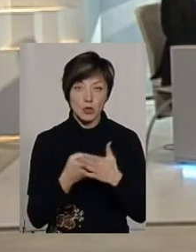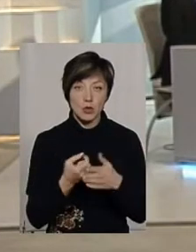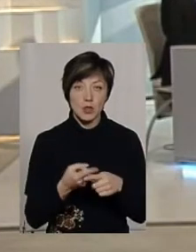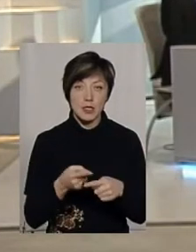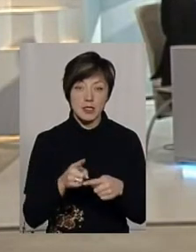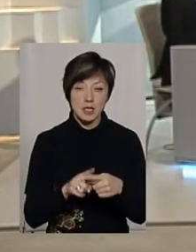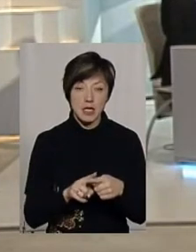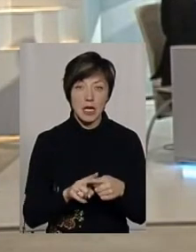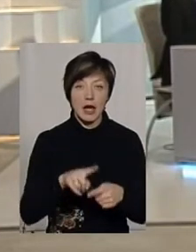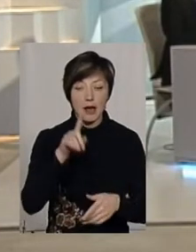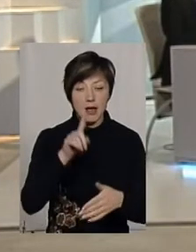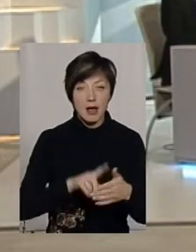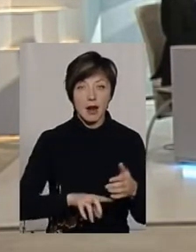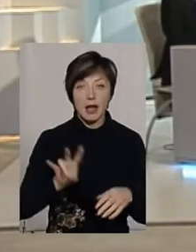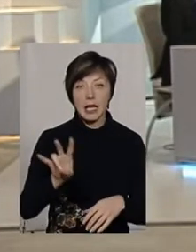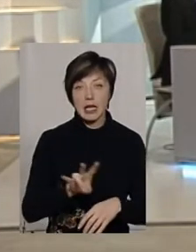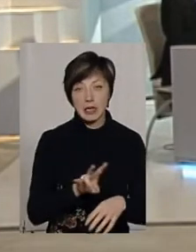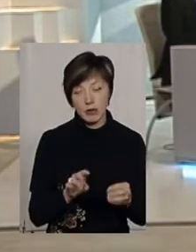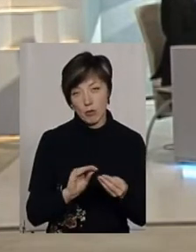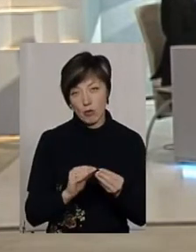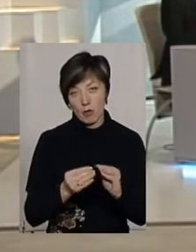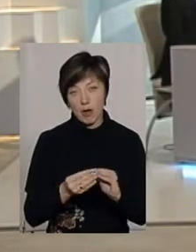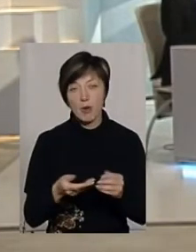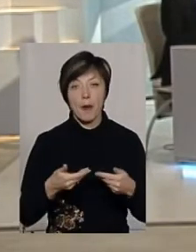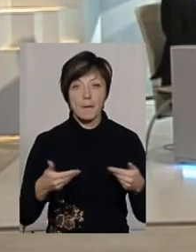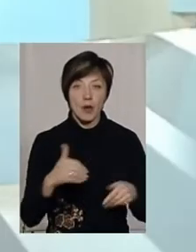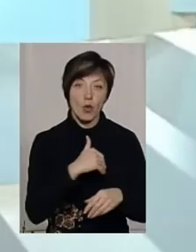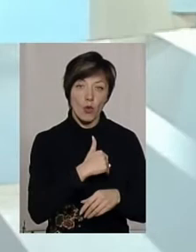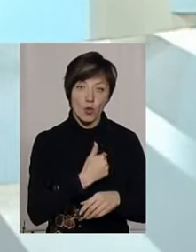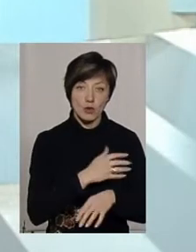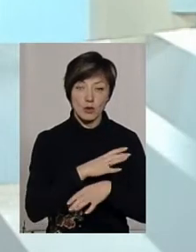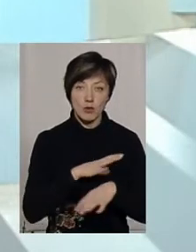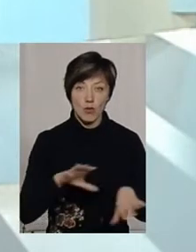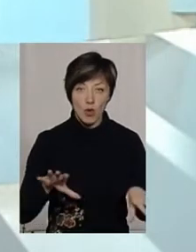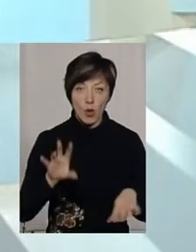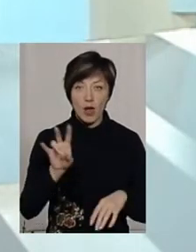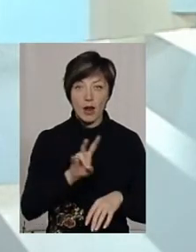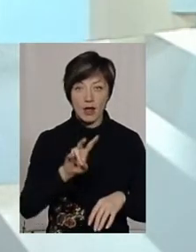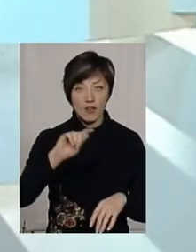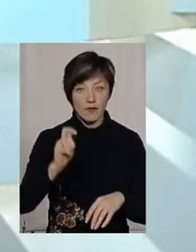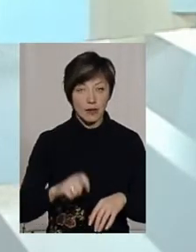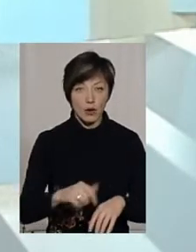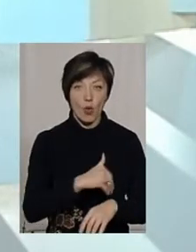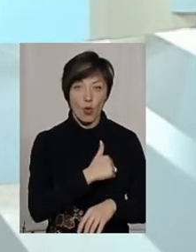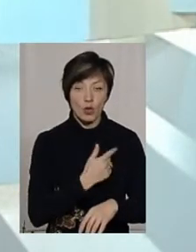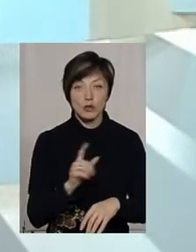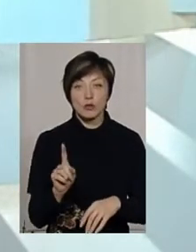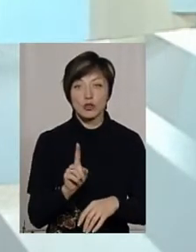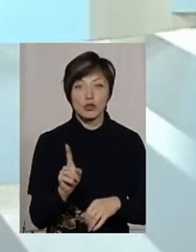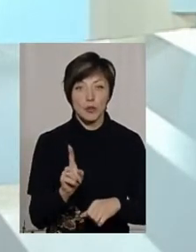цих релігійних, духовних проблем. Ми хочемо, щоб не було в нас релігійної війни, ми хочемо,